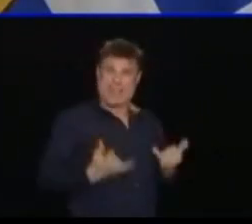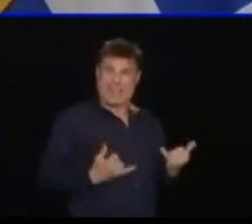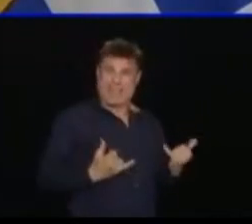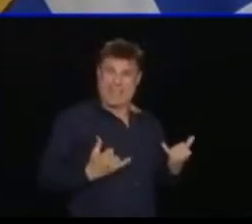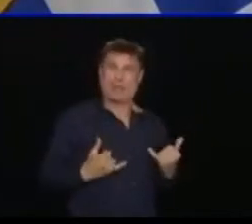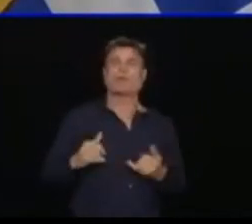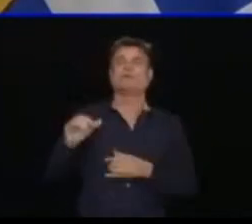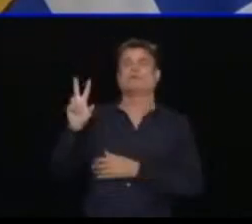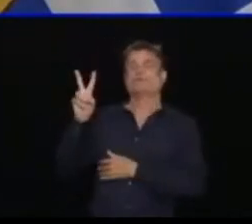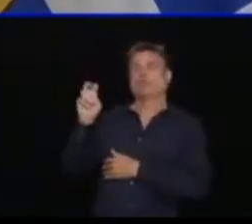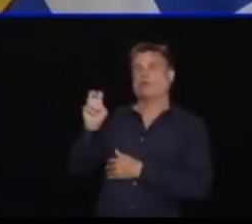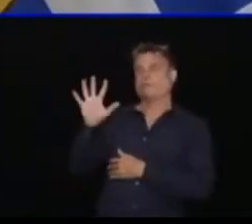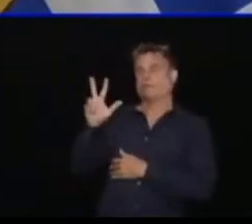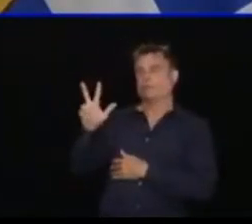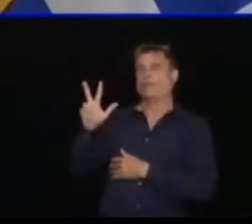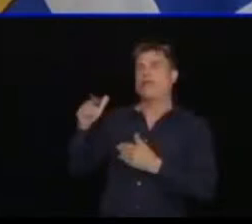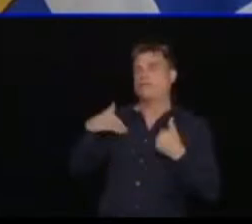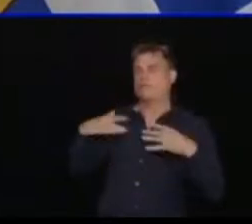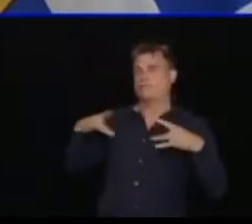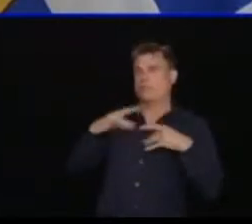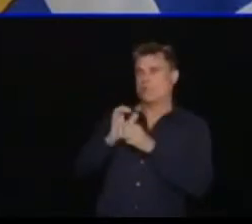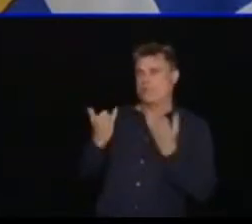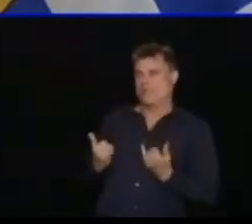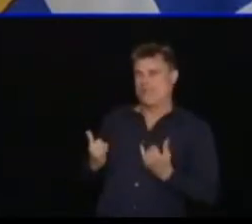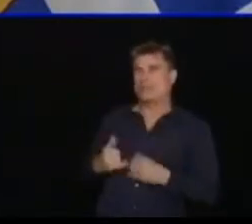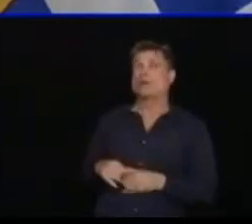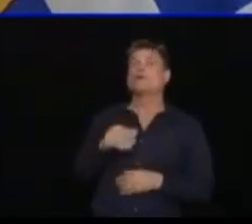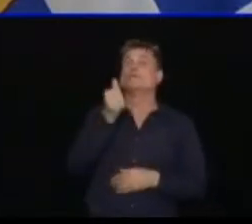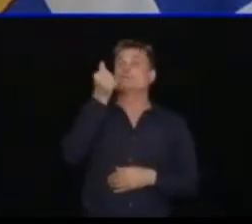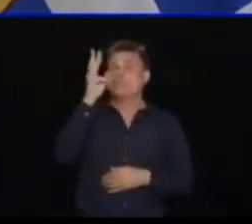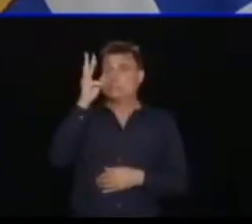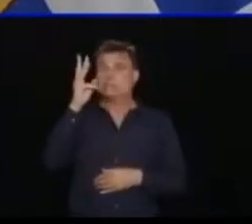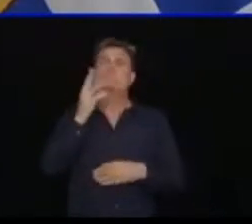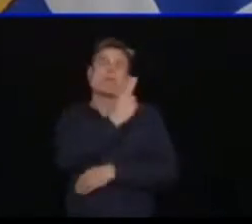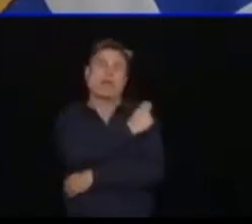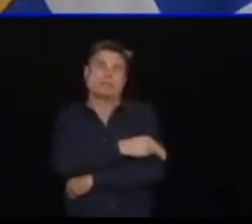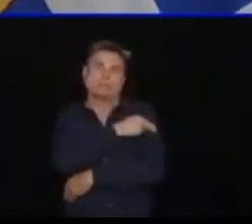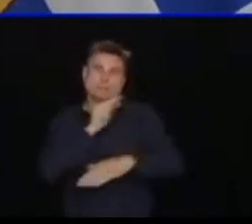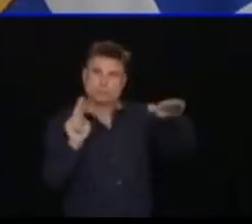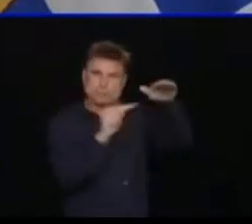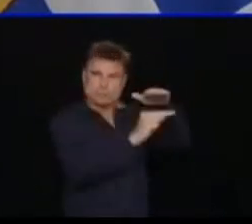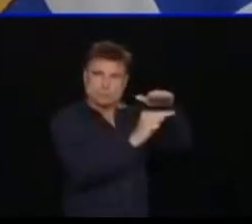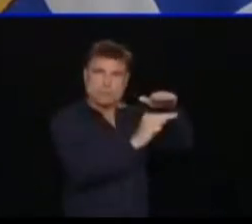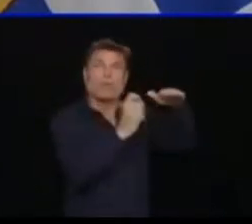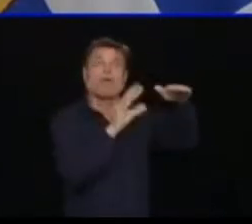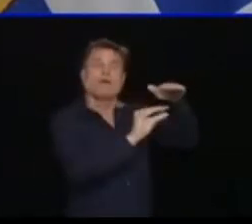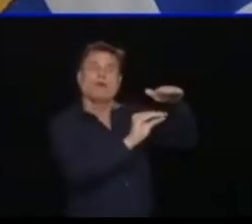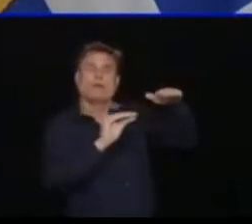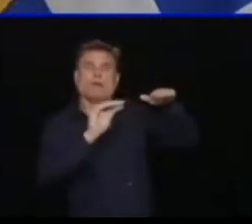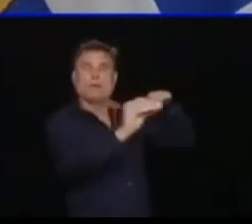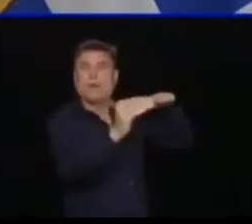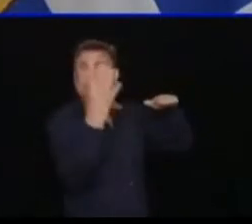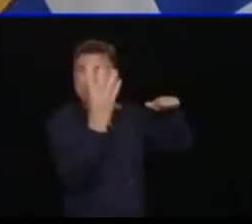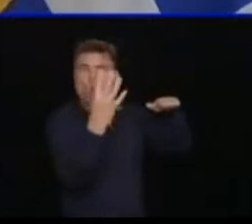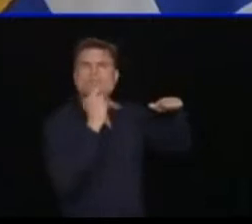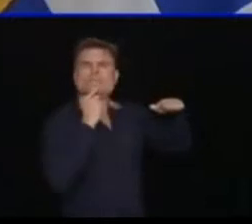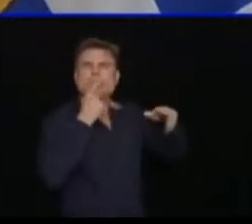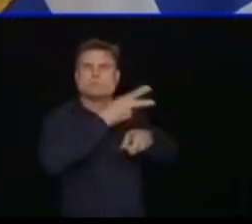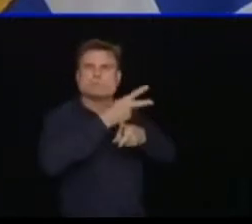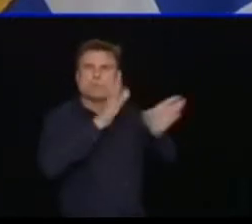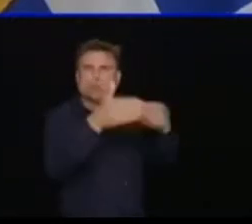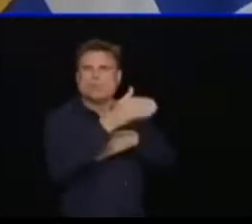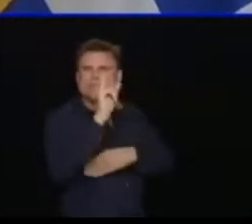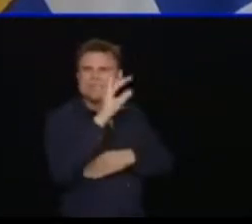，4个重症监护，好，没有零死亡。好，189个死亡，还是这样啊。 Additionally,